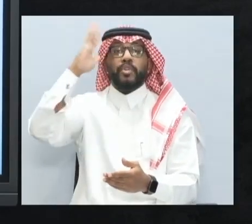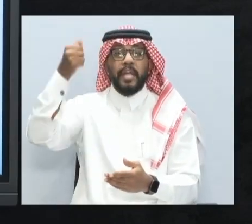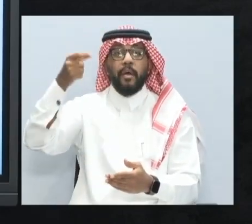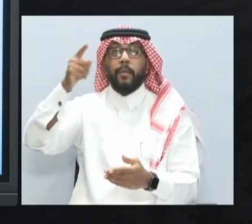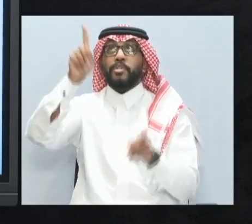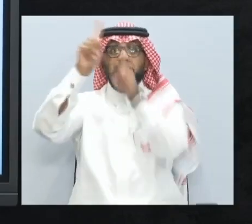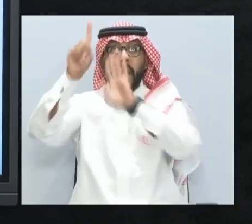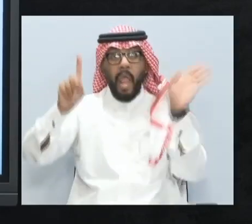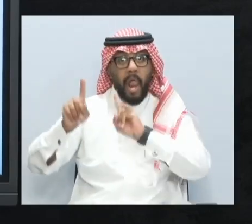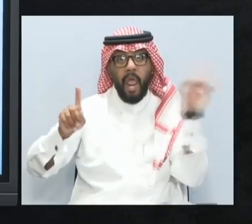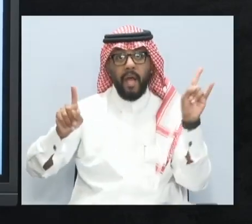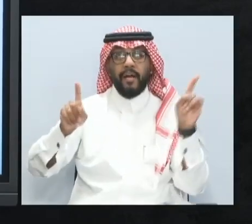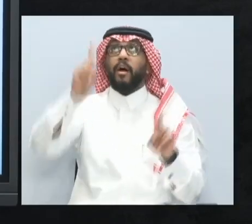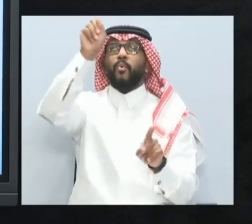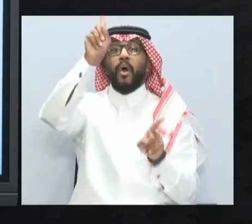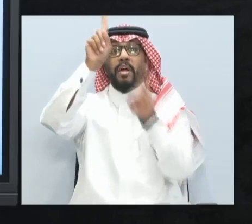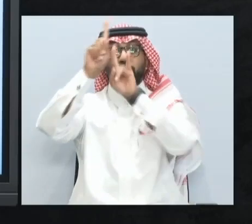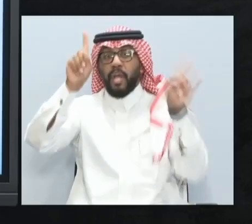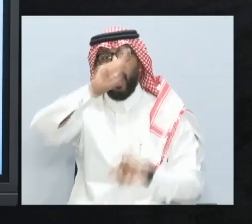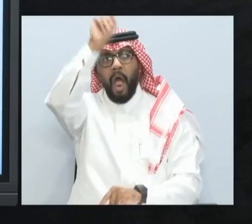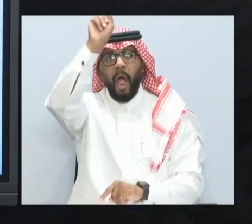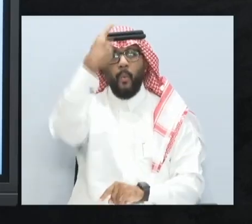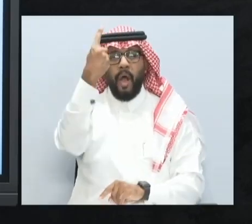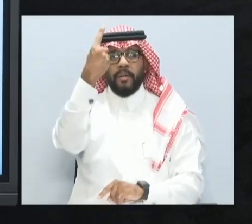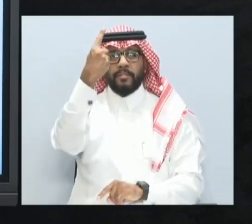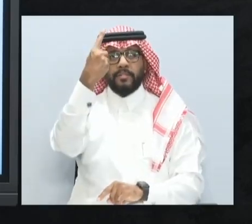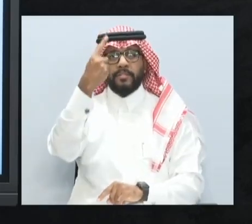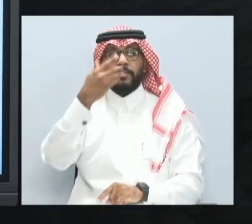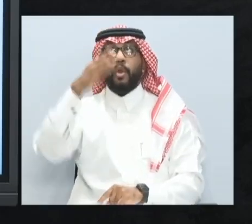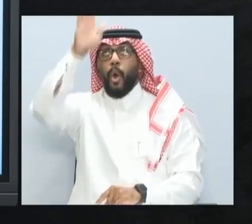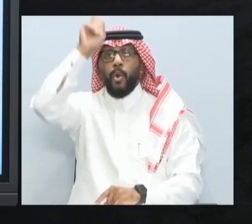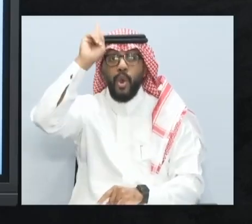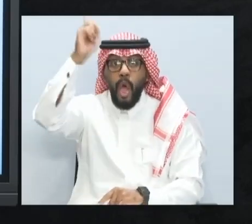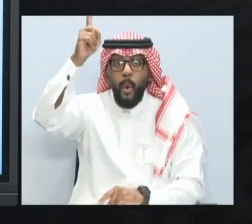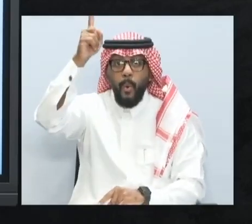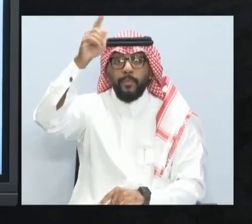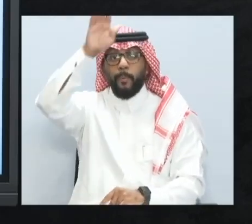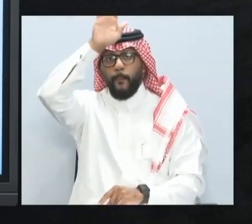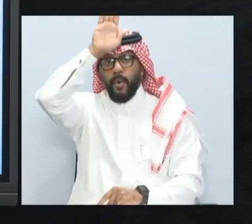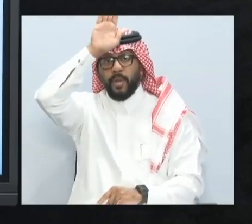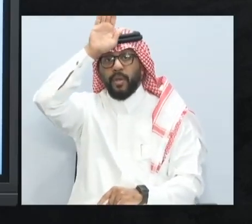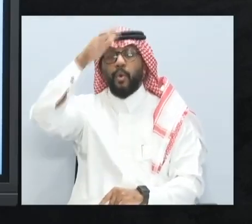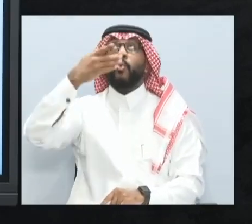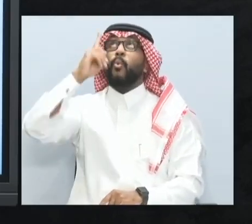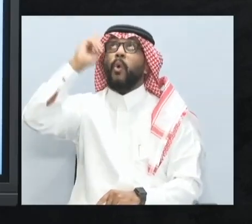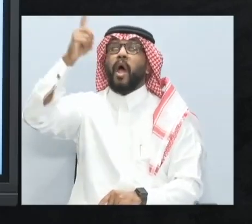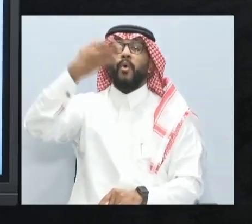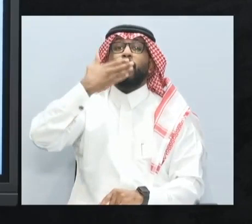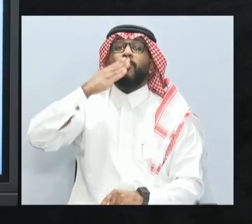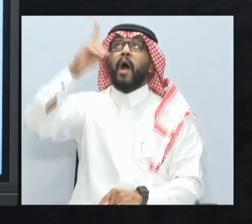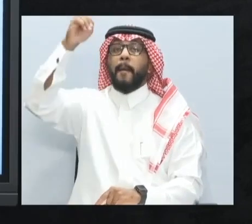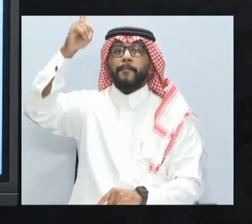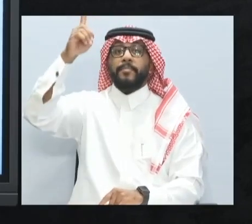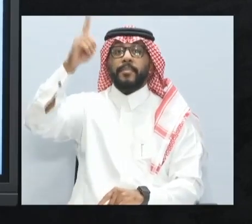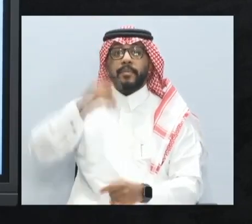يومك يعني لا يشترط ان تكون في الصباح فقط في وقت اليوم في النهار فاذا قلتها كلما بكرت به حقيقه